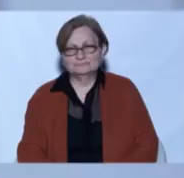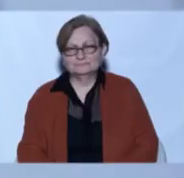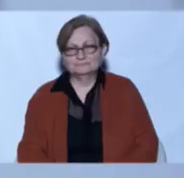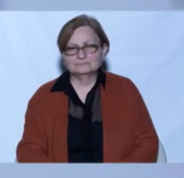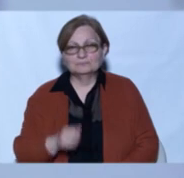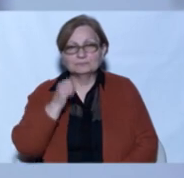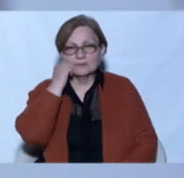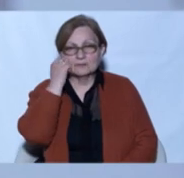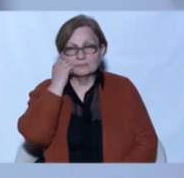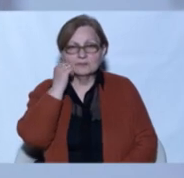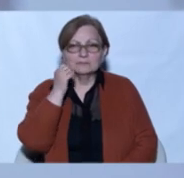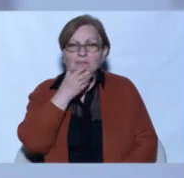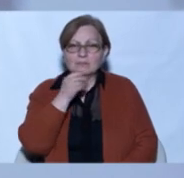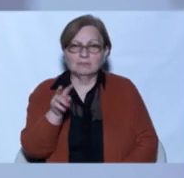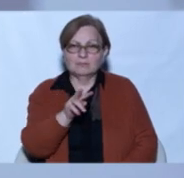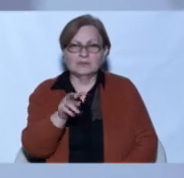ბებია და ბაბუა ჩემთვის